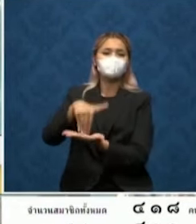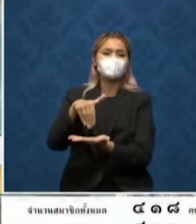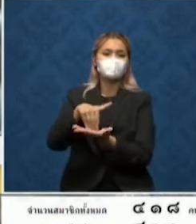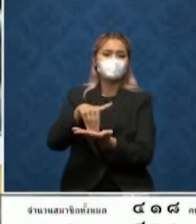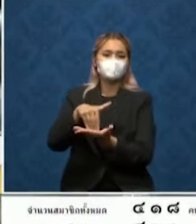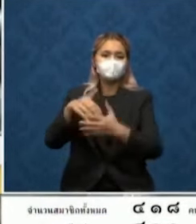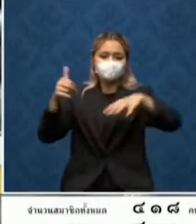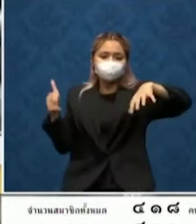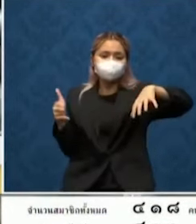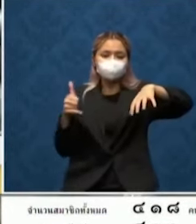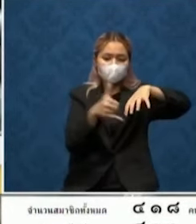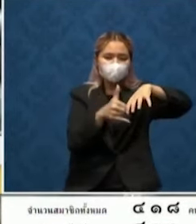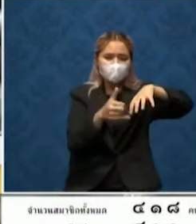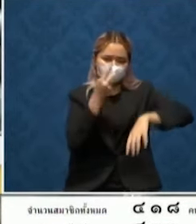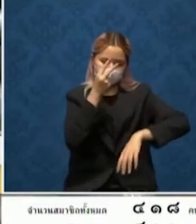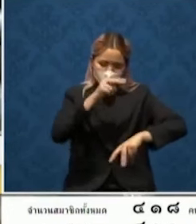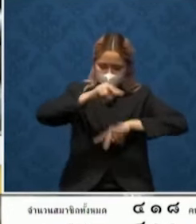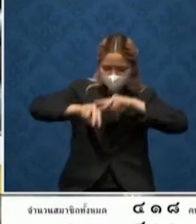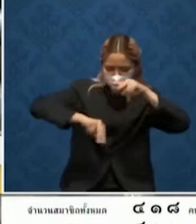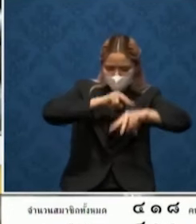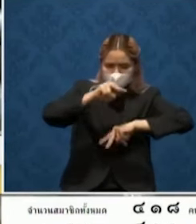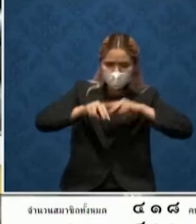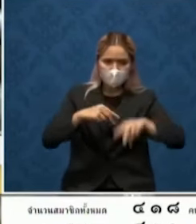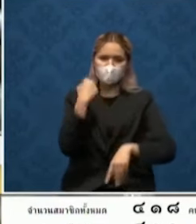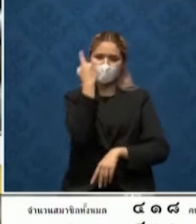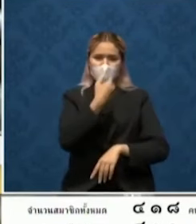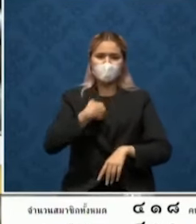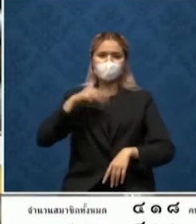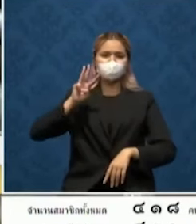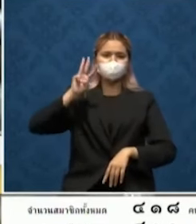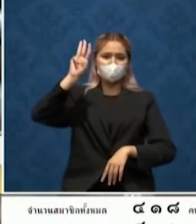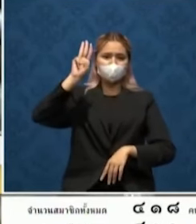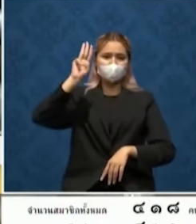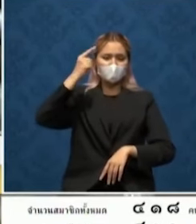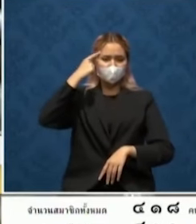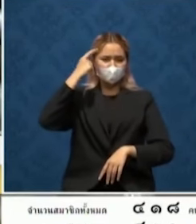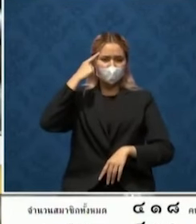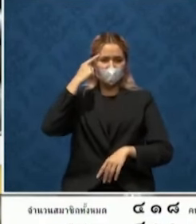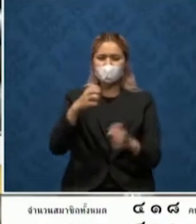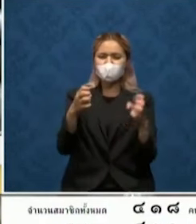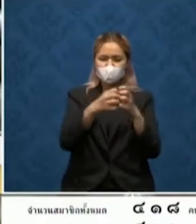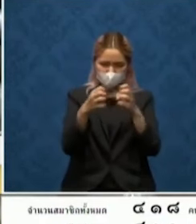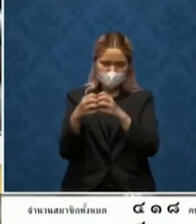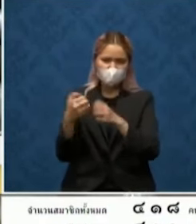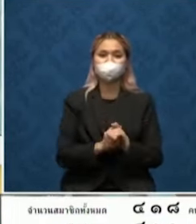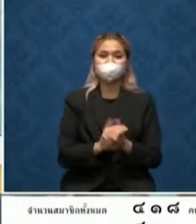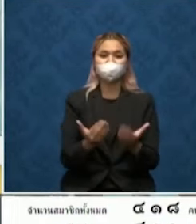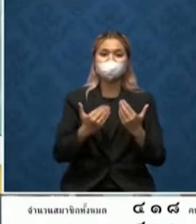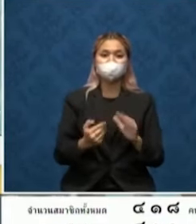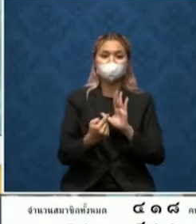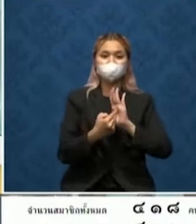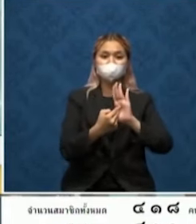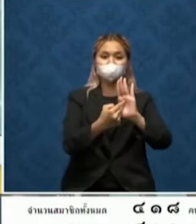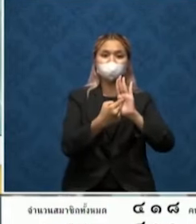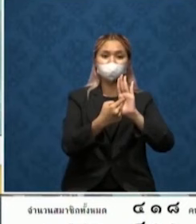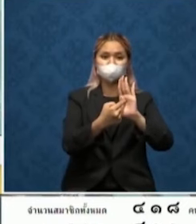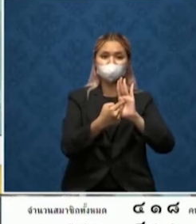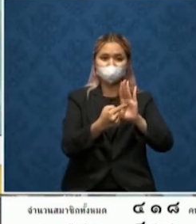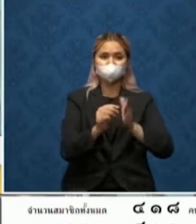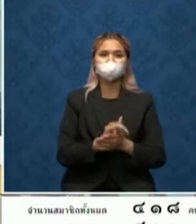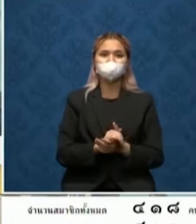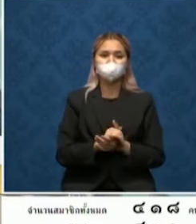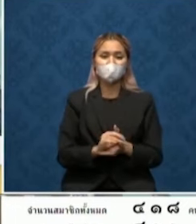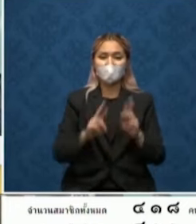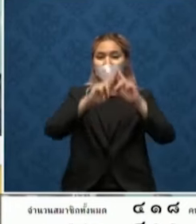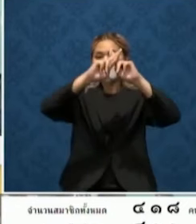เรียนชู 3นิ้วถึงในโรงเรียนค่ะเข้าไปก้าวไก่ยุ่มย่ามนะคะในสถานที่ที่สุดท้ายที่ควรจะเข้าไปเลยค่ะมีการบุกบุกเข้าไปในถึงใน